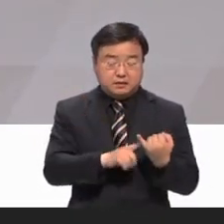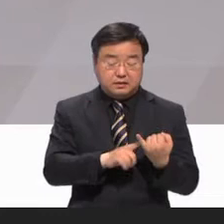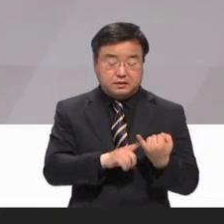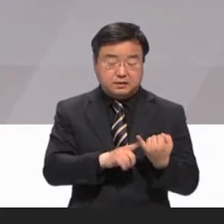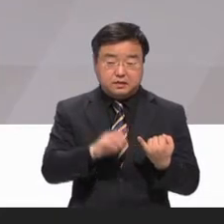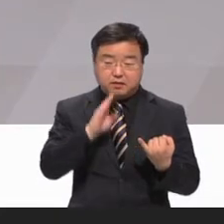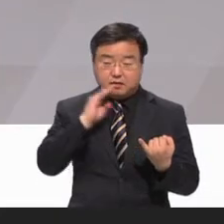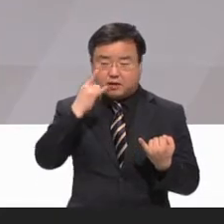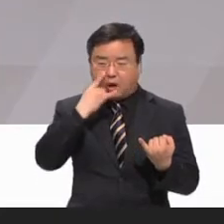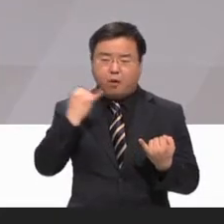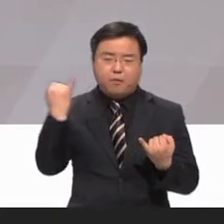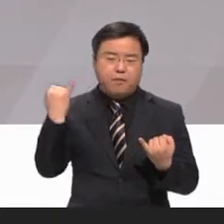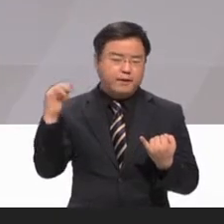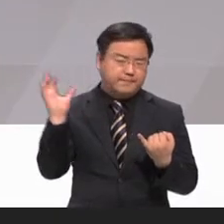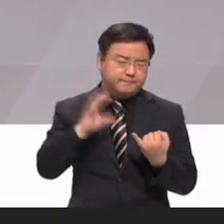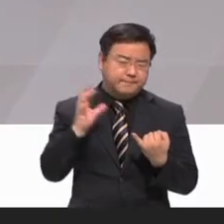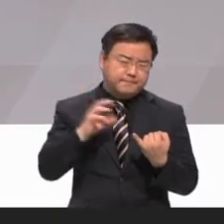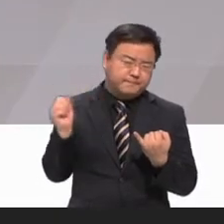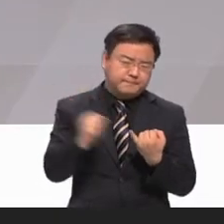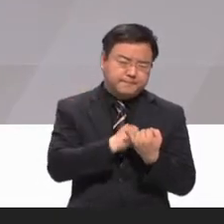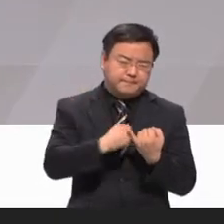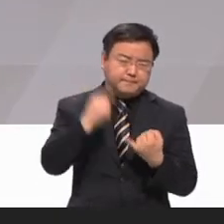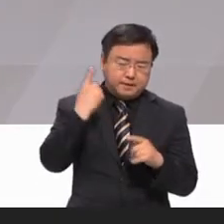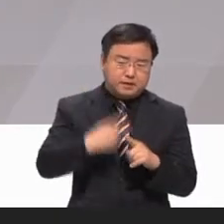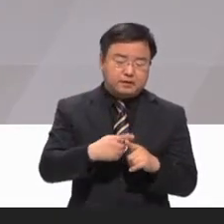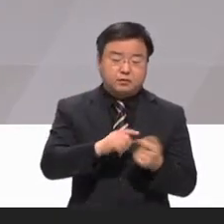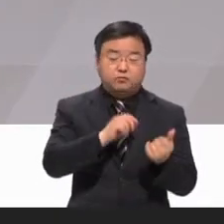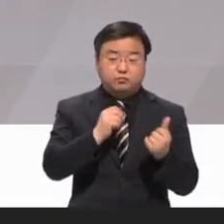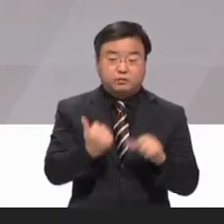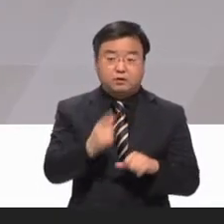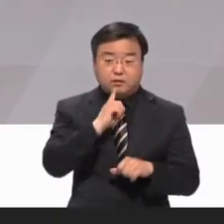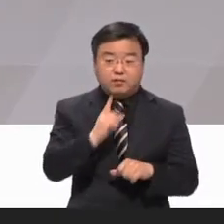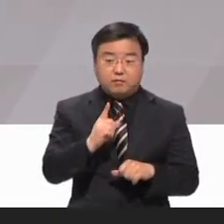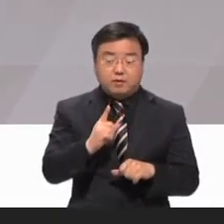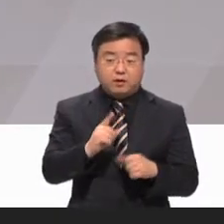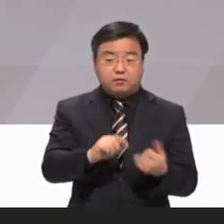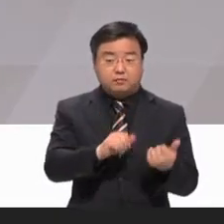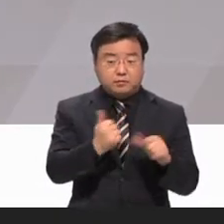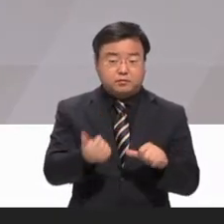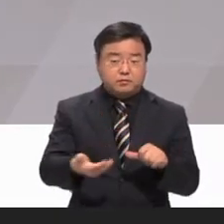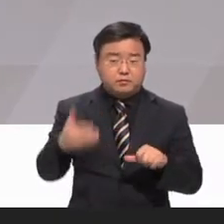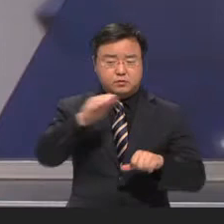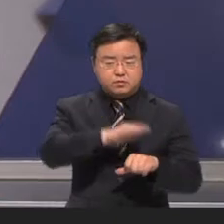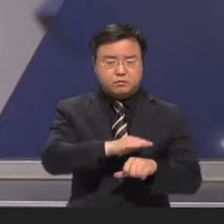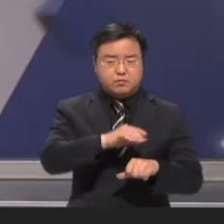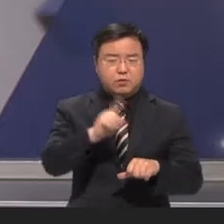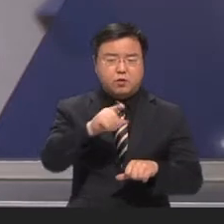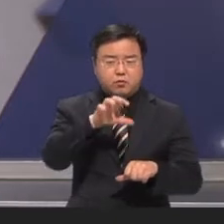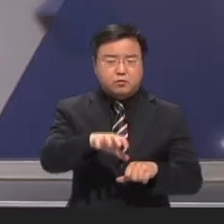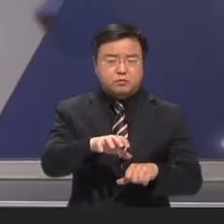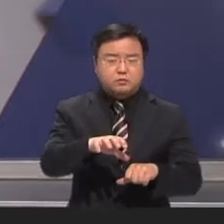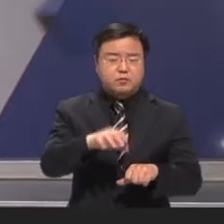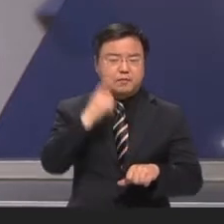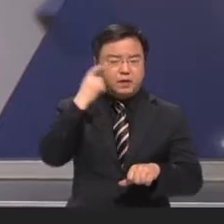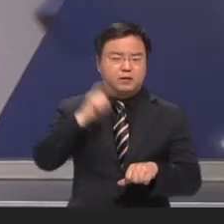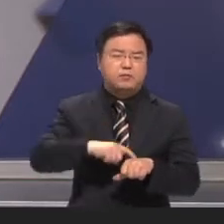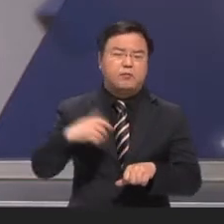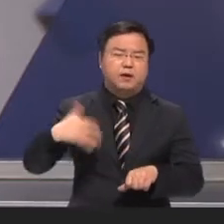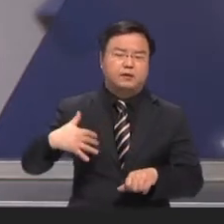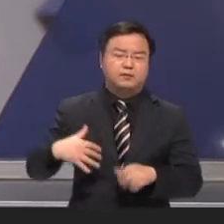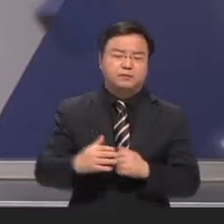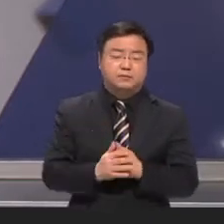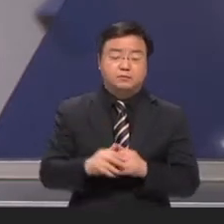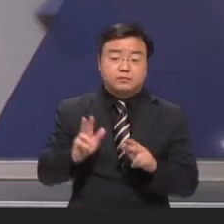이제 드러났는데 지금 이 아이를 안매장했다고 하는데 시신도 찾지 못했다고요. 네, 일단 그동안